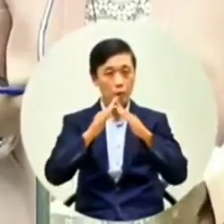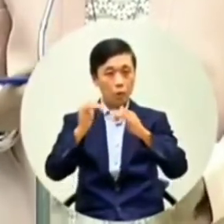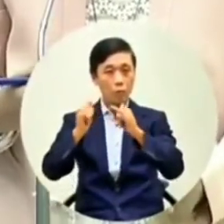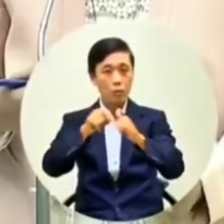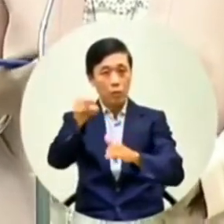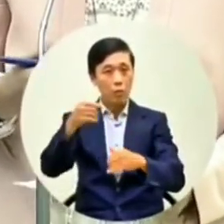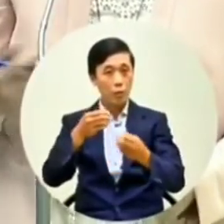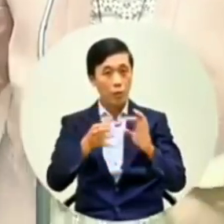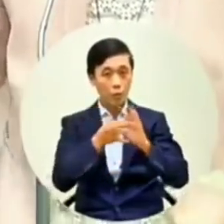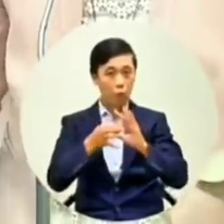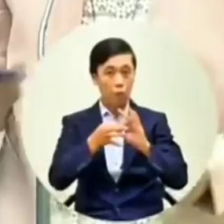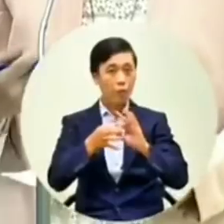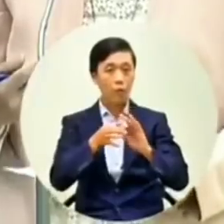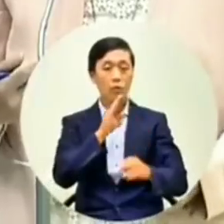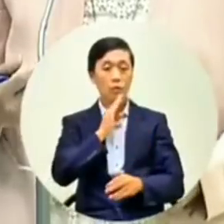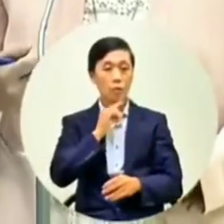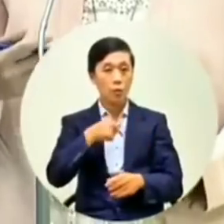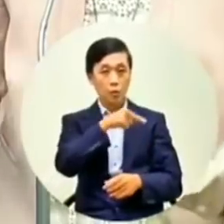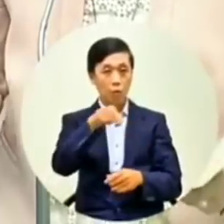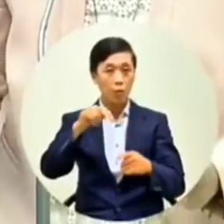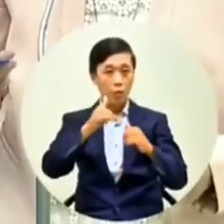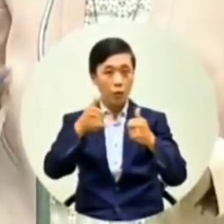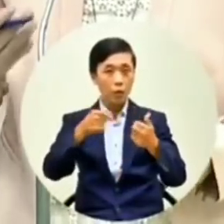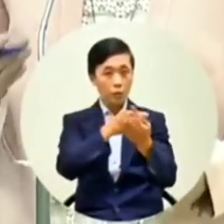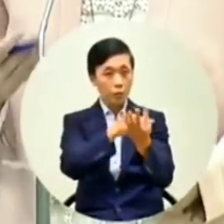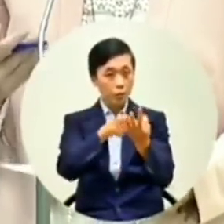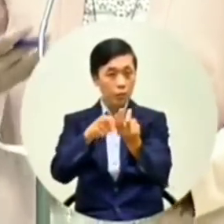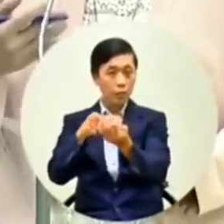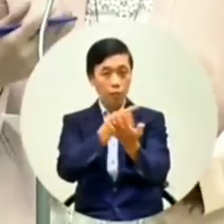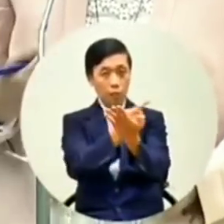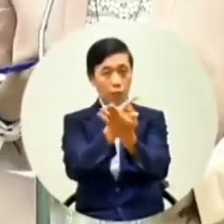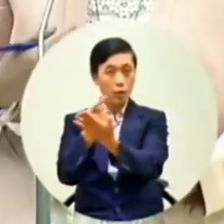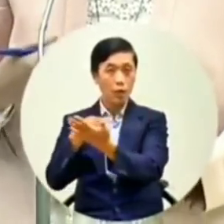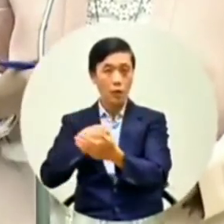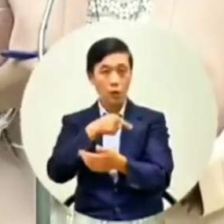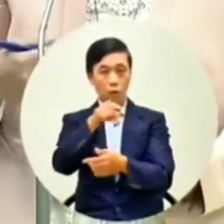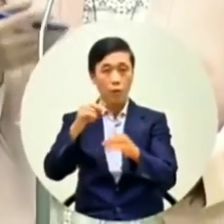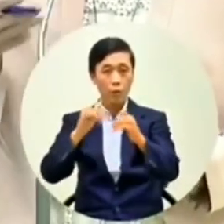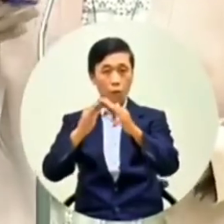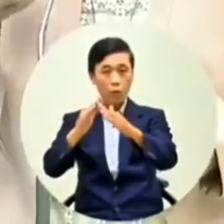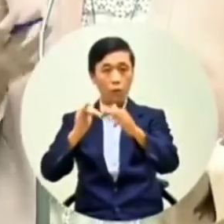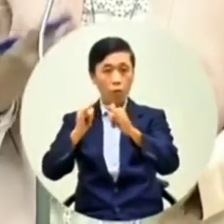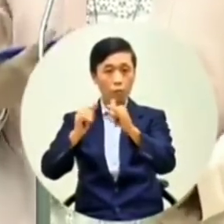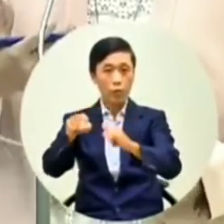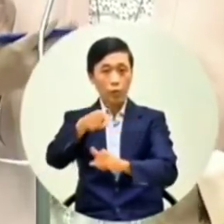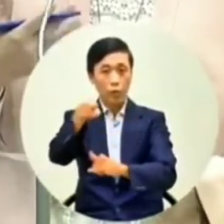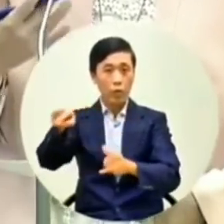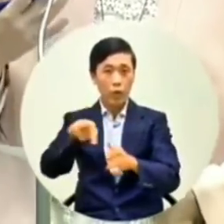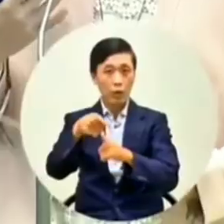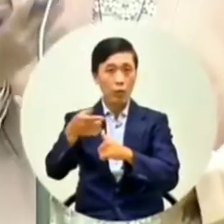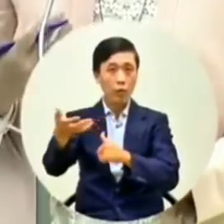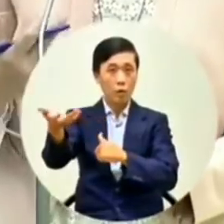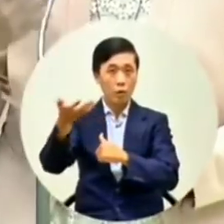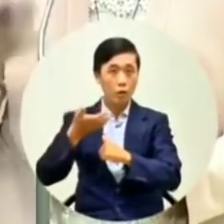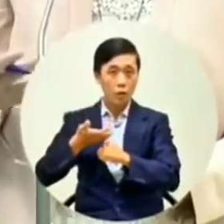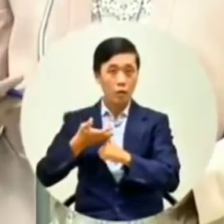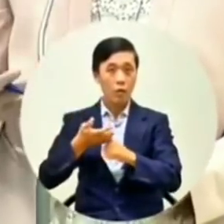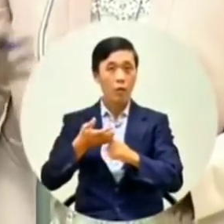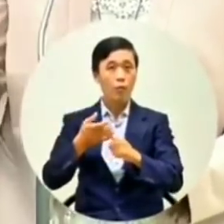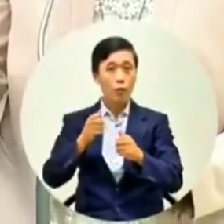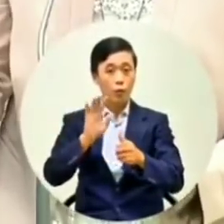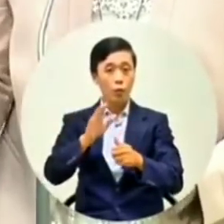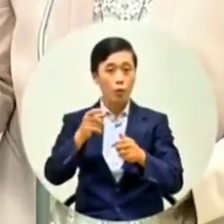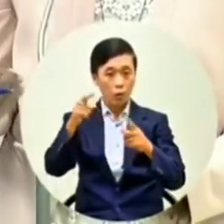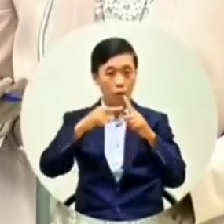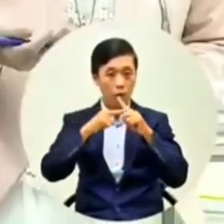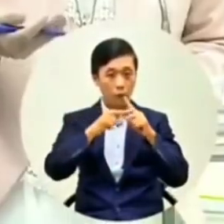心的问题啊。我们所有的议员呢，都是我们托付着我们市民的这个这方面的一些托付来到